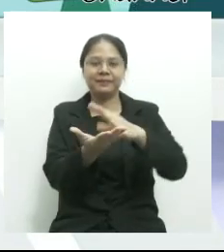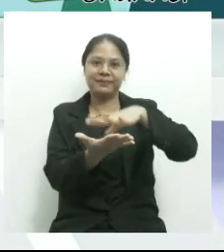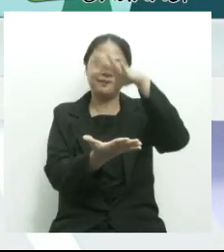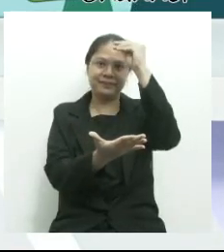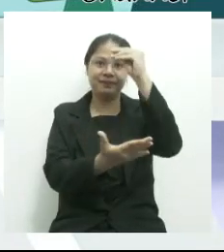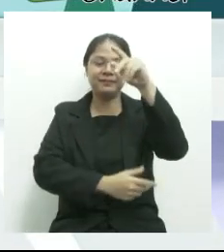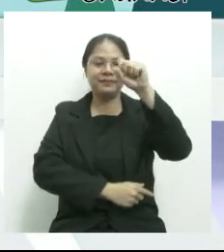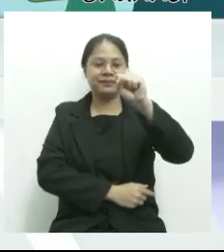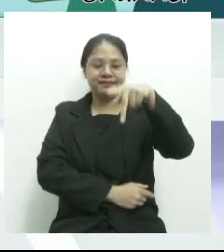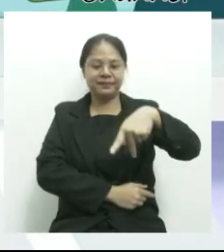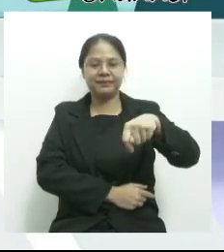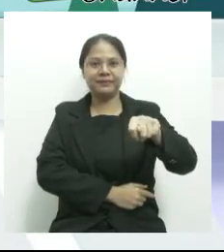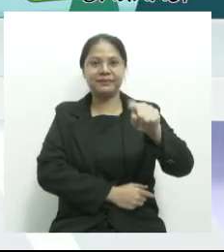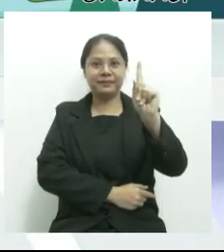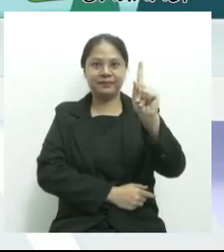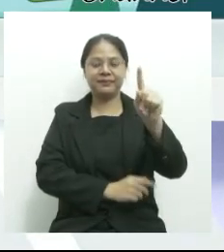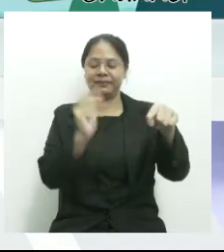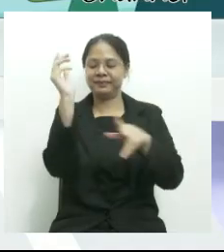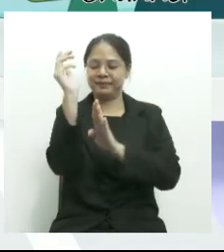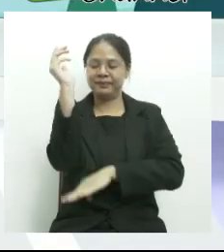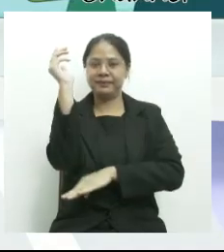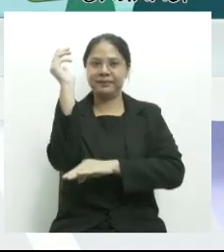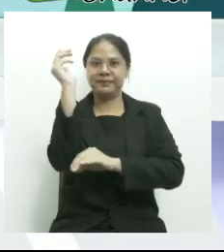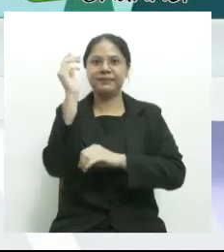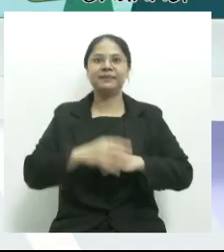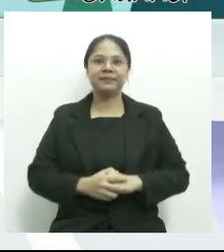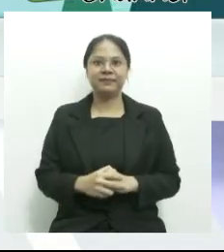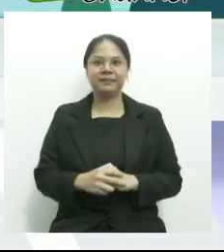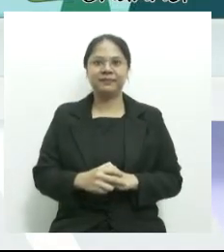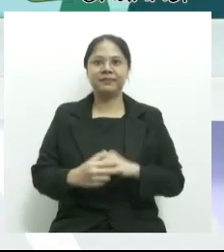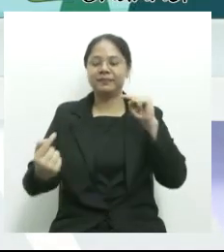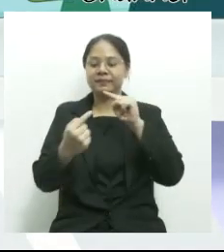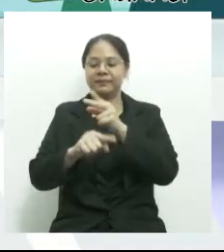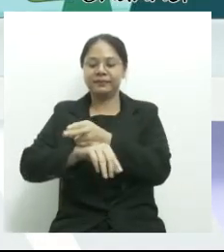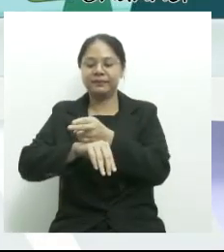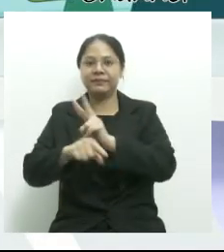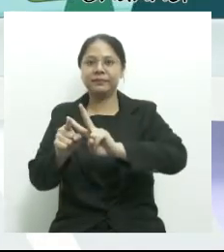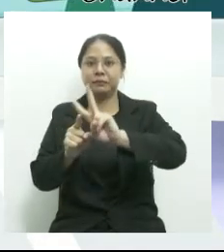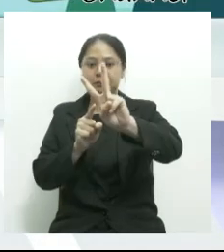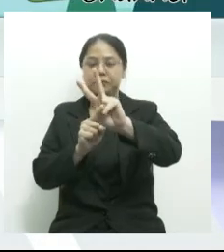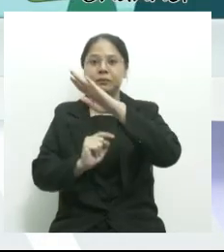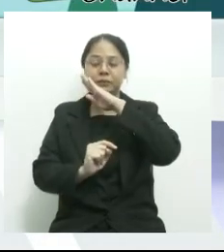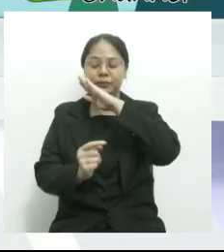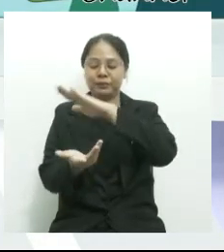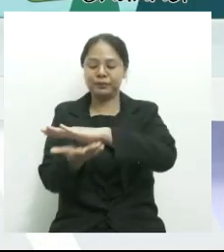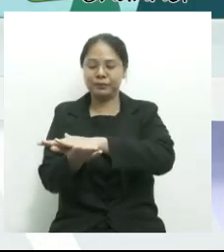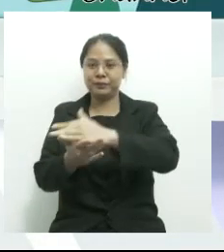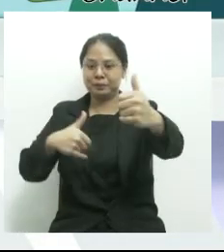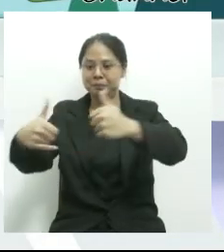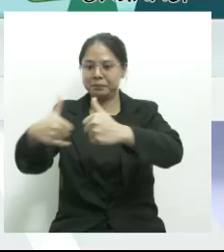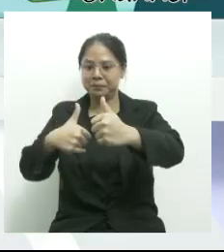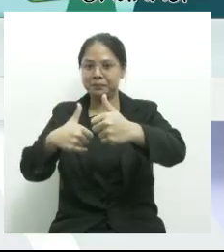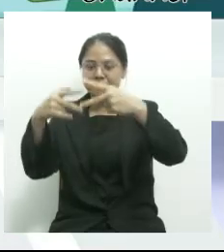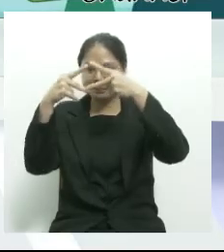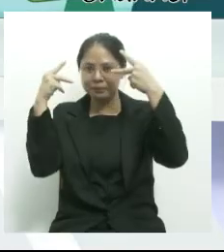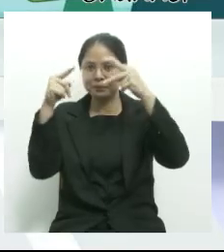ประถมศึกษาปัตตานีเขต1ครับ ค่ะและต่อเนื่องด้วย VTR แผนเผชิญเหตุเมื่อมีคนร้ายเข้ามาในโรงเรียนโรงเรียนบ้านอินทนินท์จังหวั